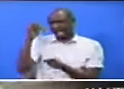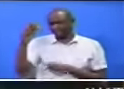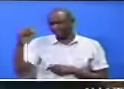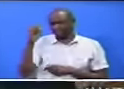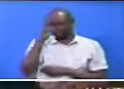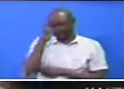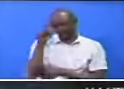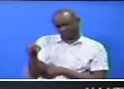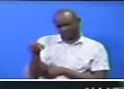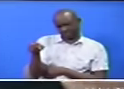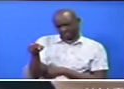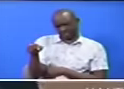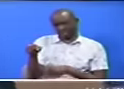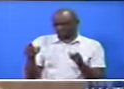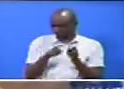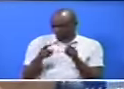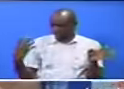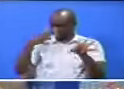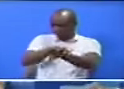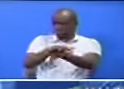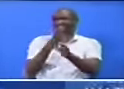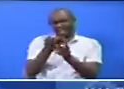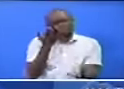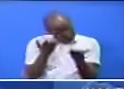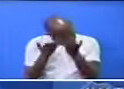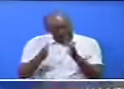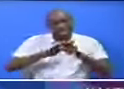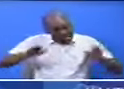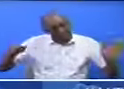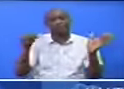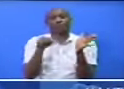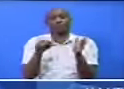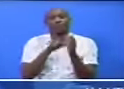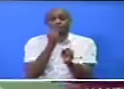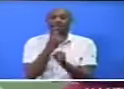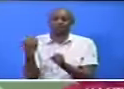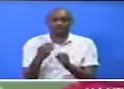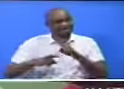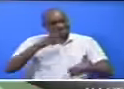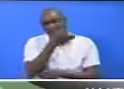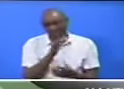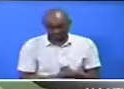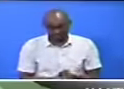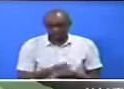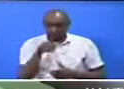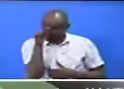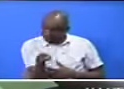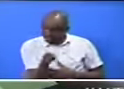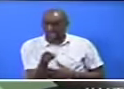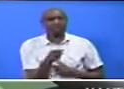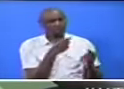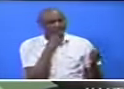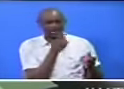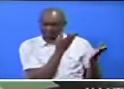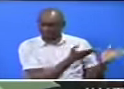General Joseph Boynet kwamba mzozo wa kipande cha ardhi ulichochea mauaji hayo. Jambo ambalo James Ratemo